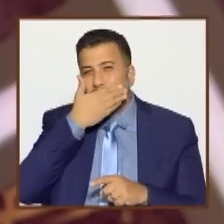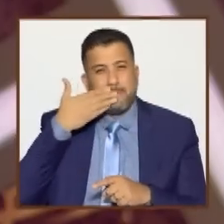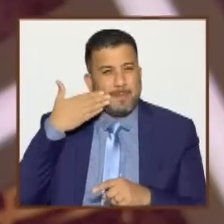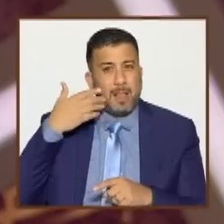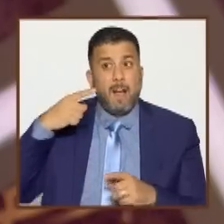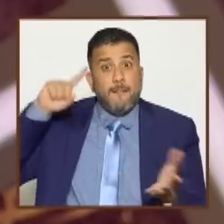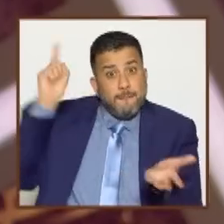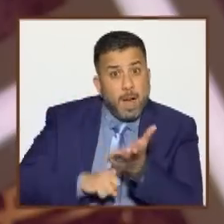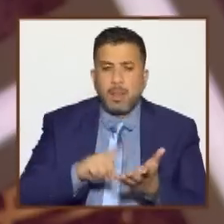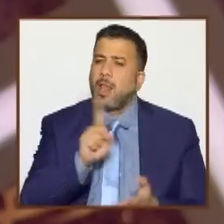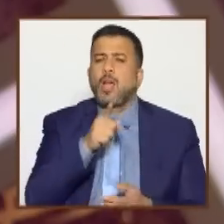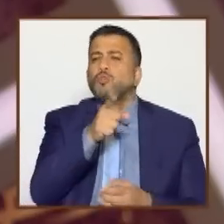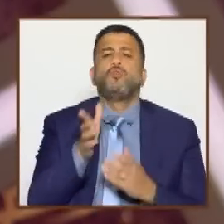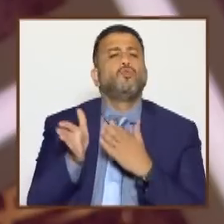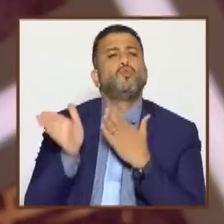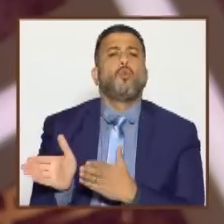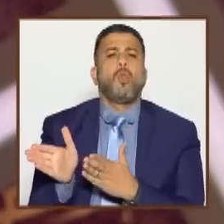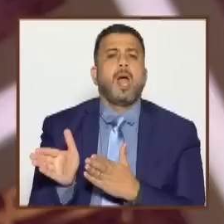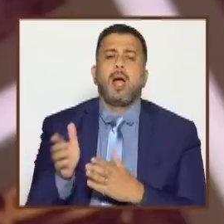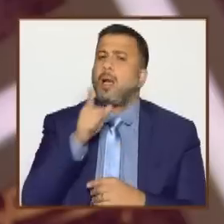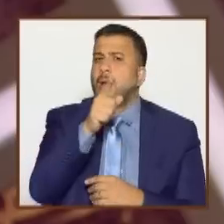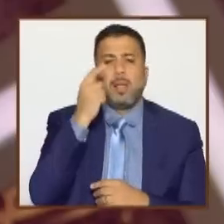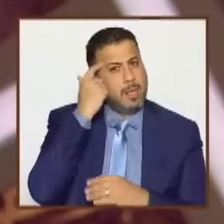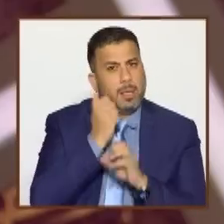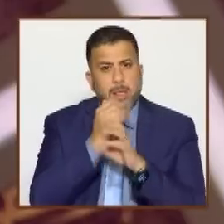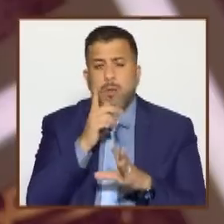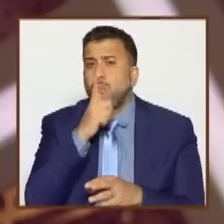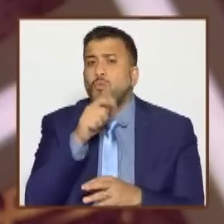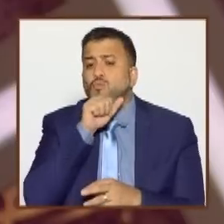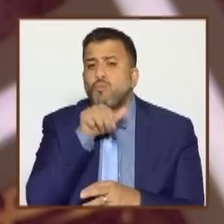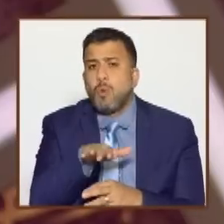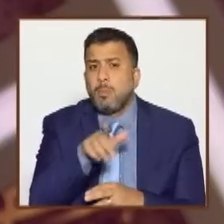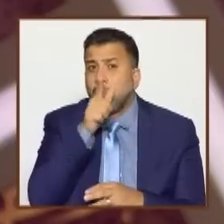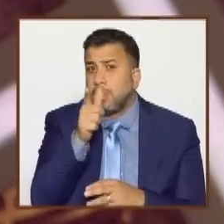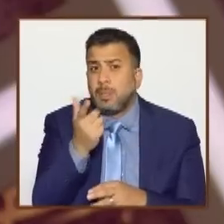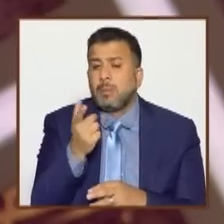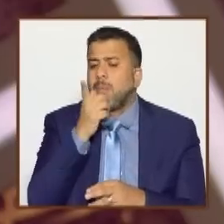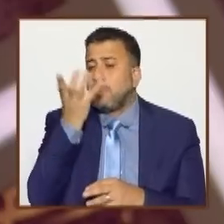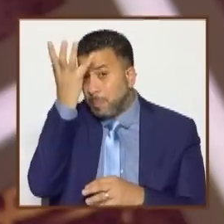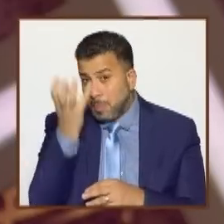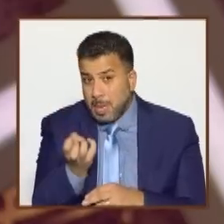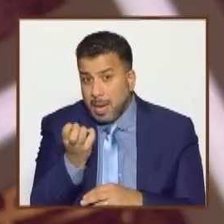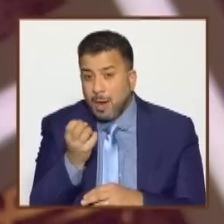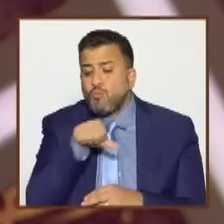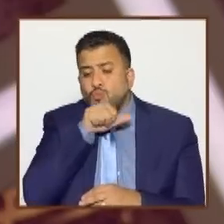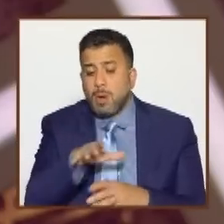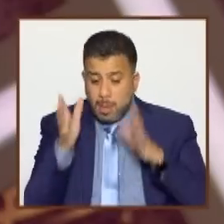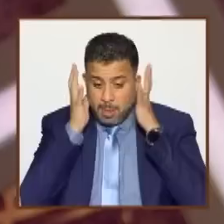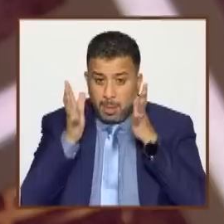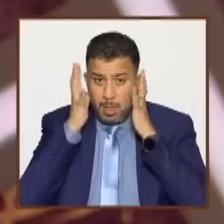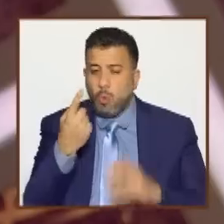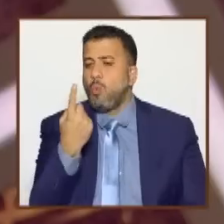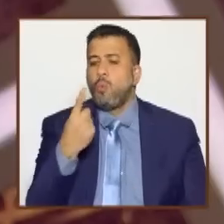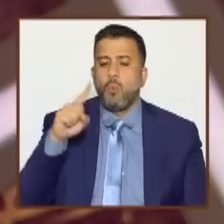والثابت أن النبي عليه الصلاة والسلام كان يختم صلاة ليله بالوتر صلى الله عليه وآله